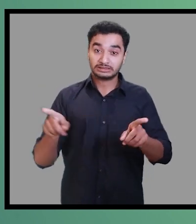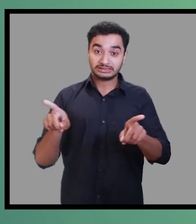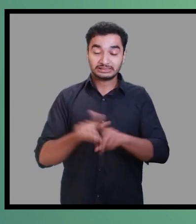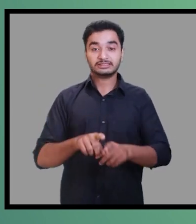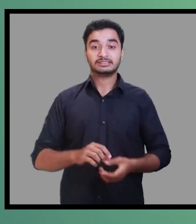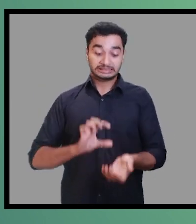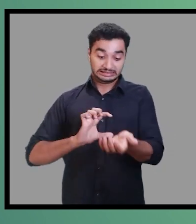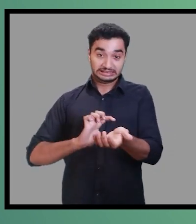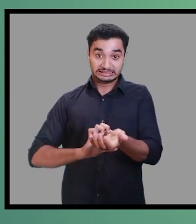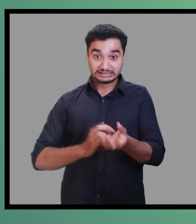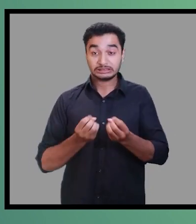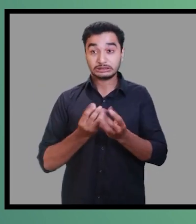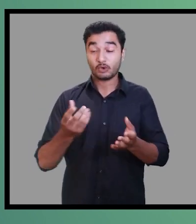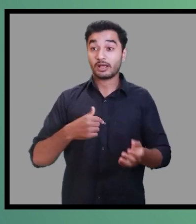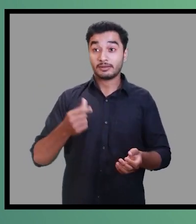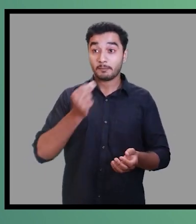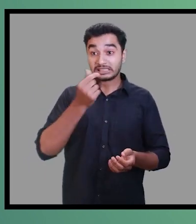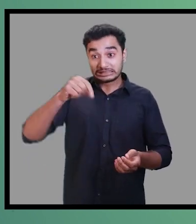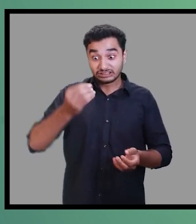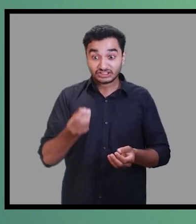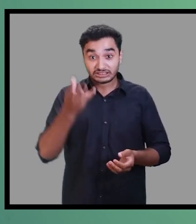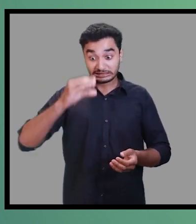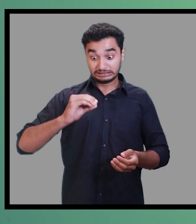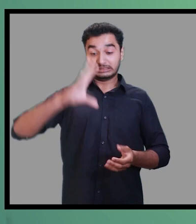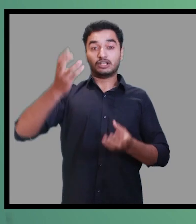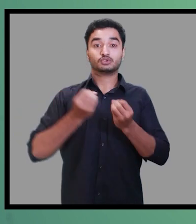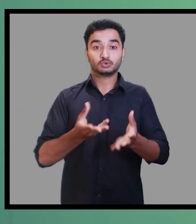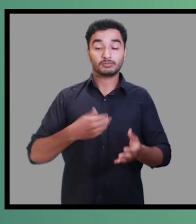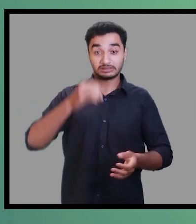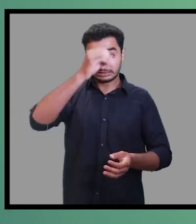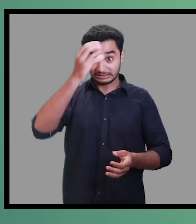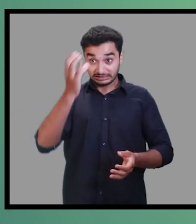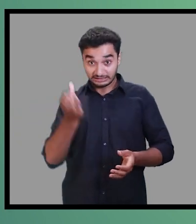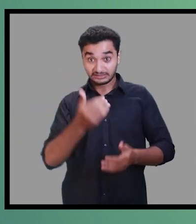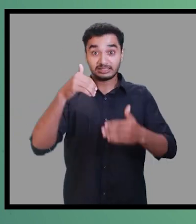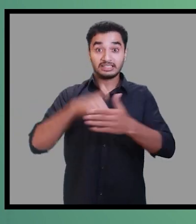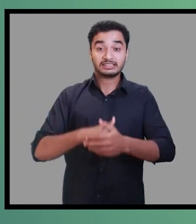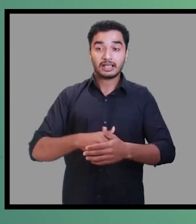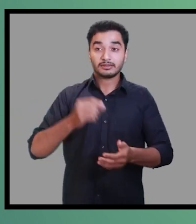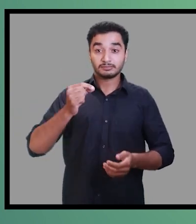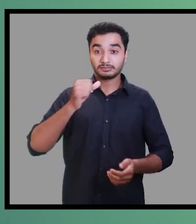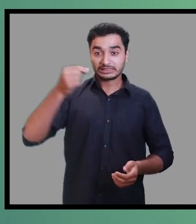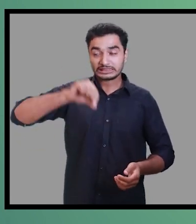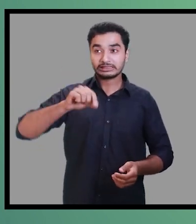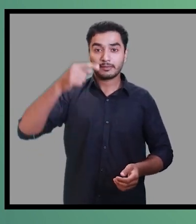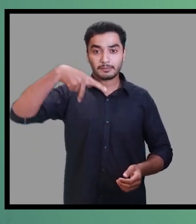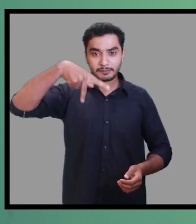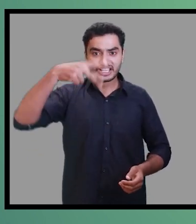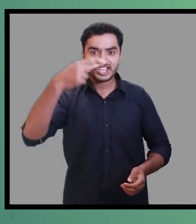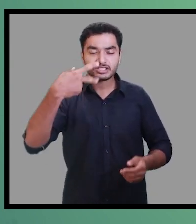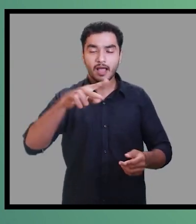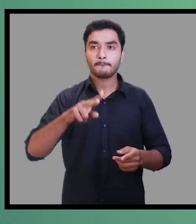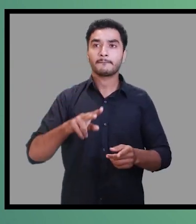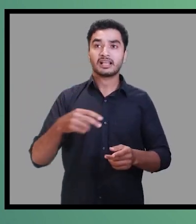بھی ایسڈ زیادہ خارج ہوتا ہے، اور جب معدے کے اندر جو ہماری تیزابیت یعنی کہ پی ایچ ہوتی ہے وہ اگر کم ہو جائے